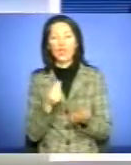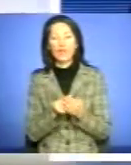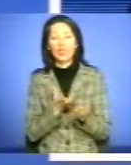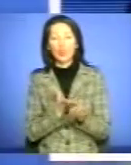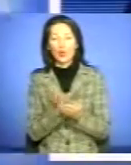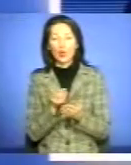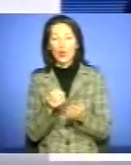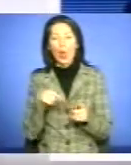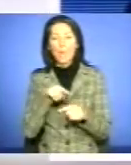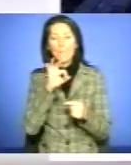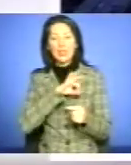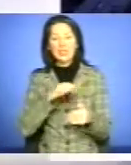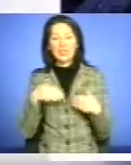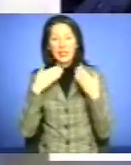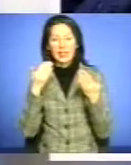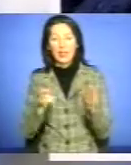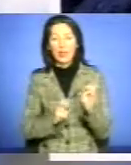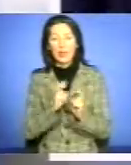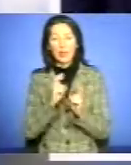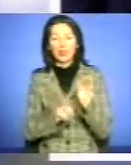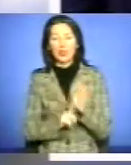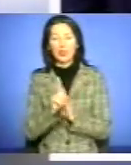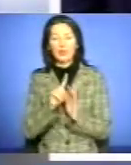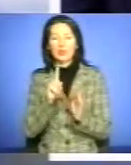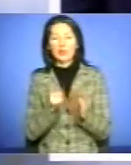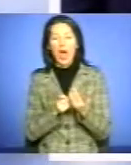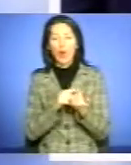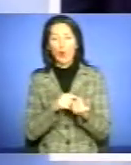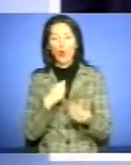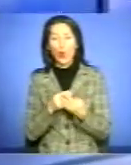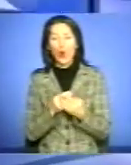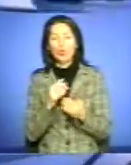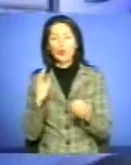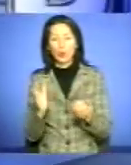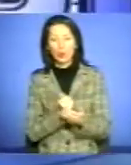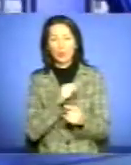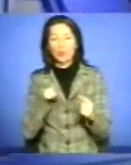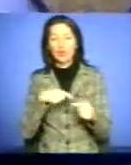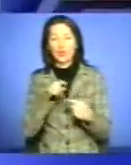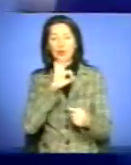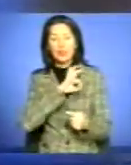бізнес-ідеї підприємців-початківців за рахунок коштів успішних бізнесменів.